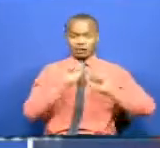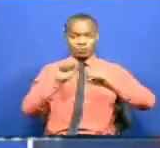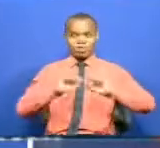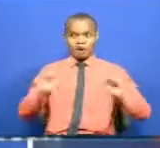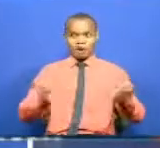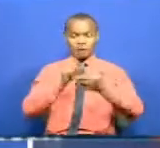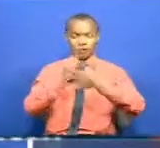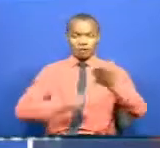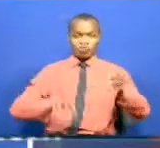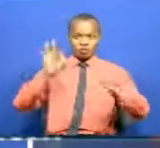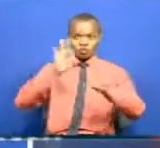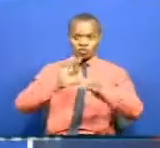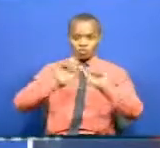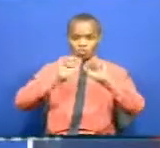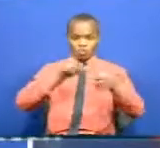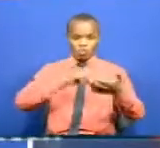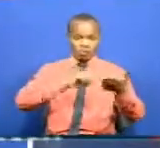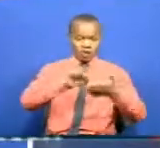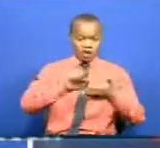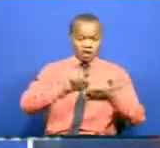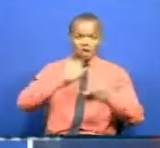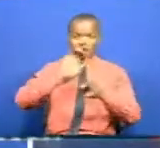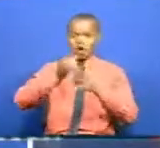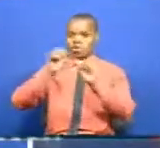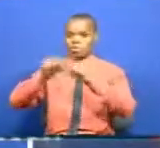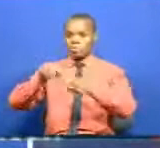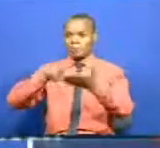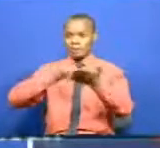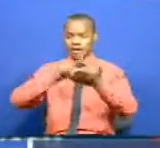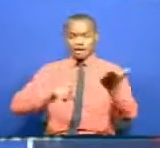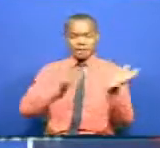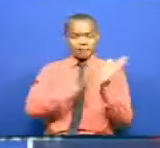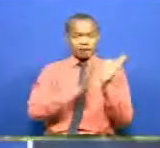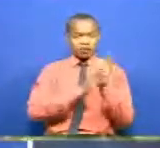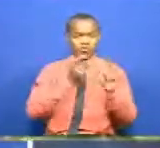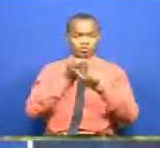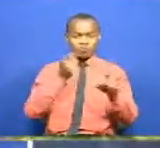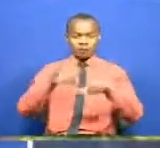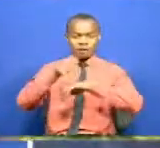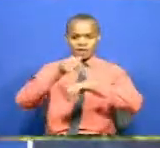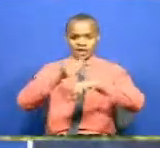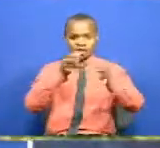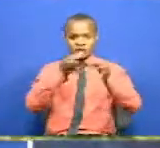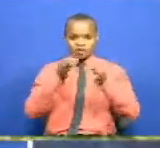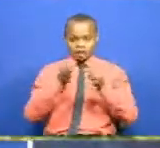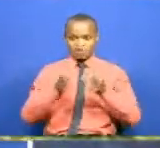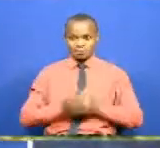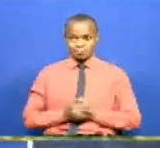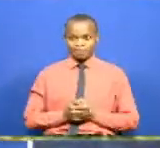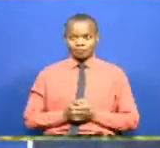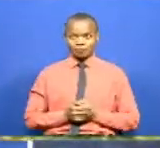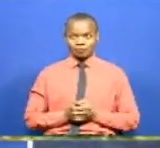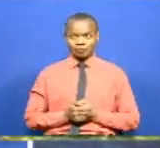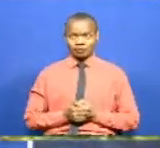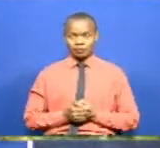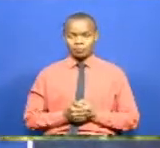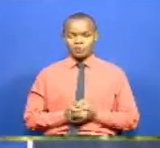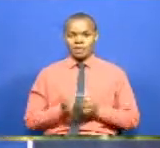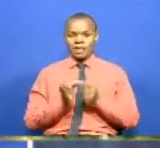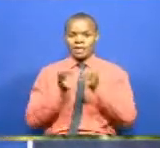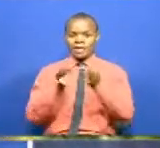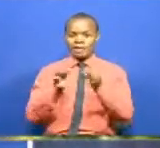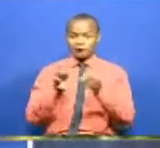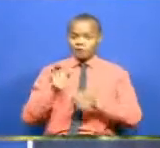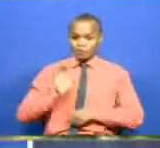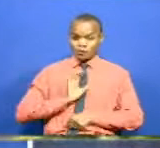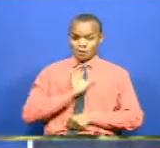kura ya kupinga au kuidhinisha mapendekezo yaliyotolewa na kamati ya fedha. And be it maybe if our colleagues would want to dare us to